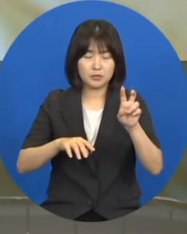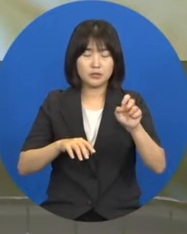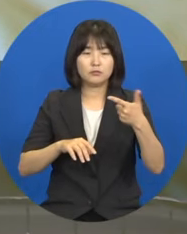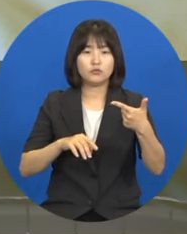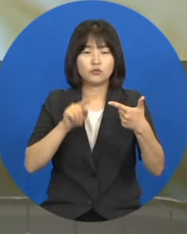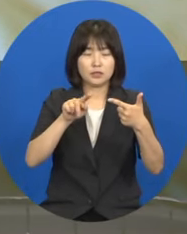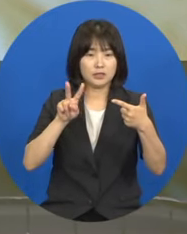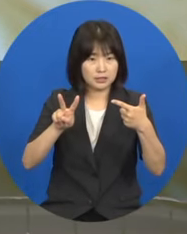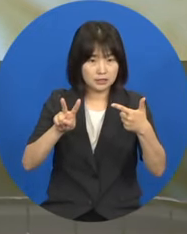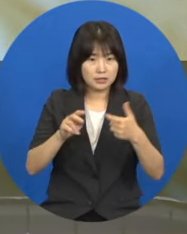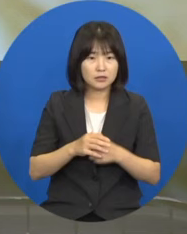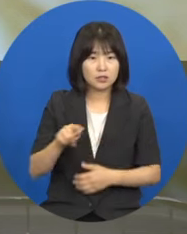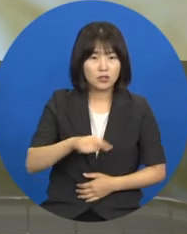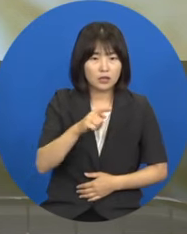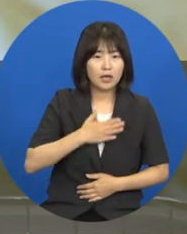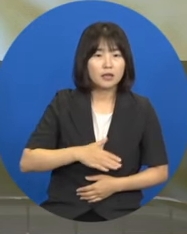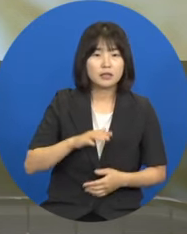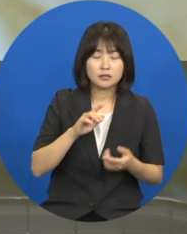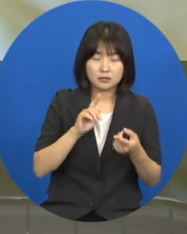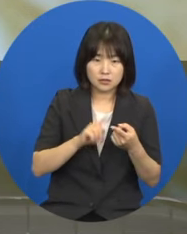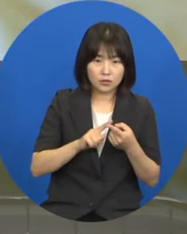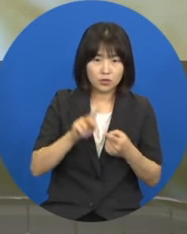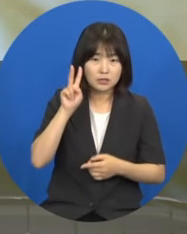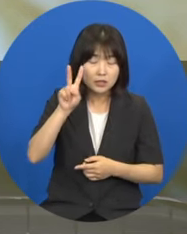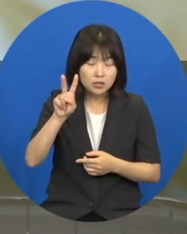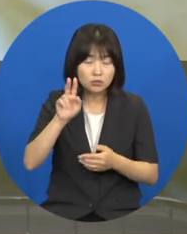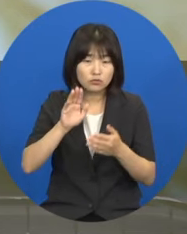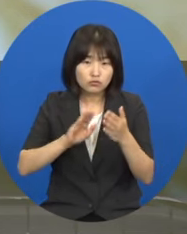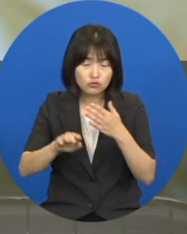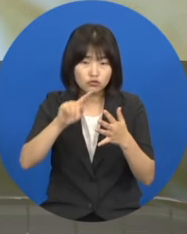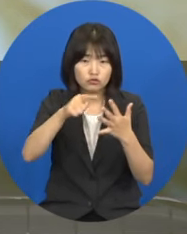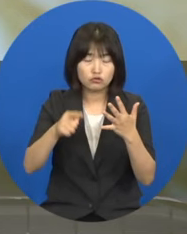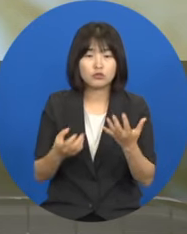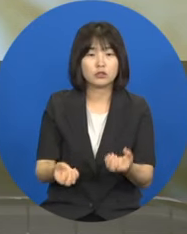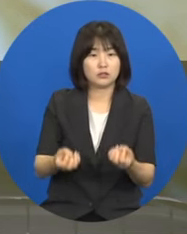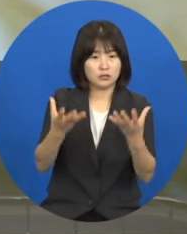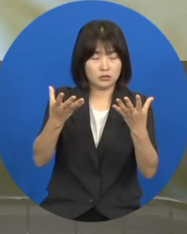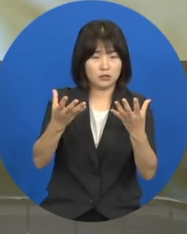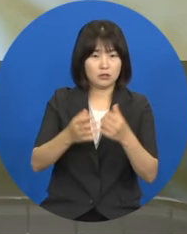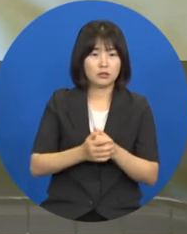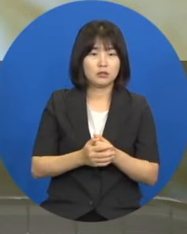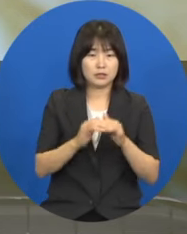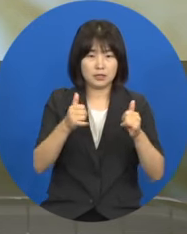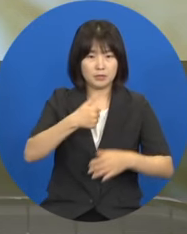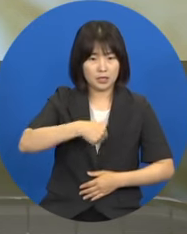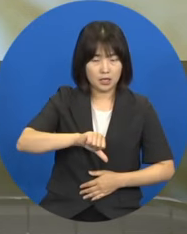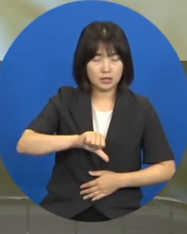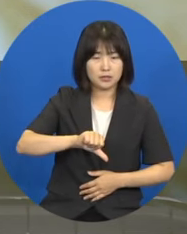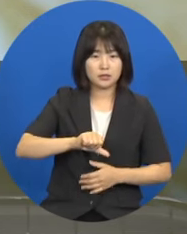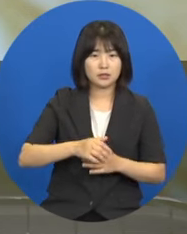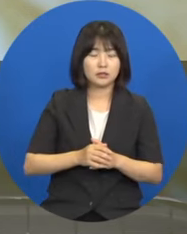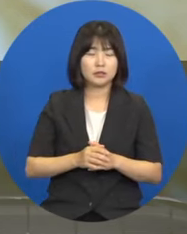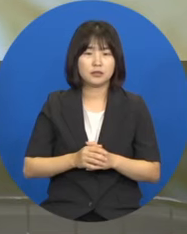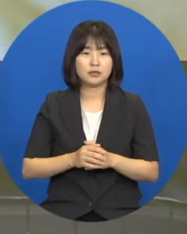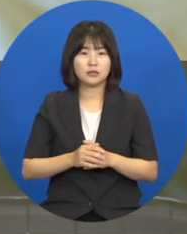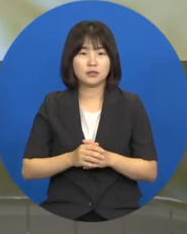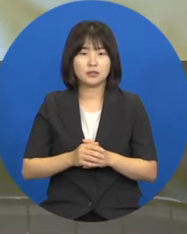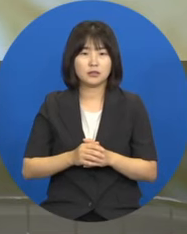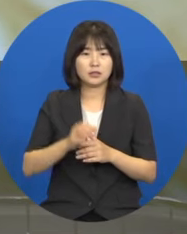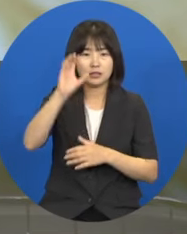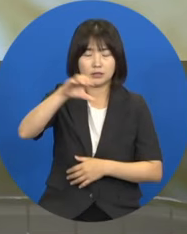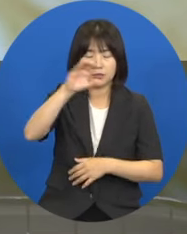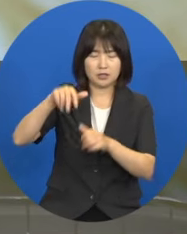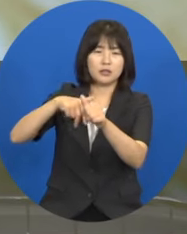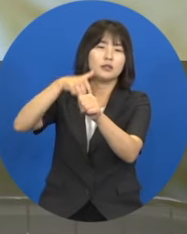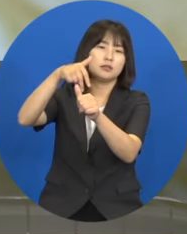기록합니다. 너희가 아는 대로 이틀이 지나면 유월절인데 인자가 넘겨져서 십자가에 달릴 것이다. 여러분, 여기서